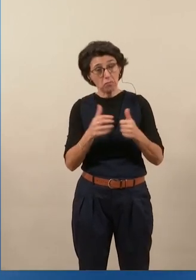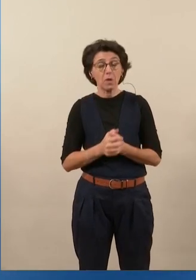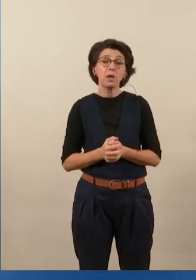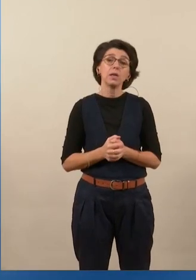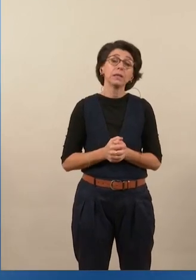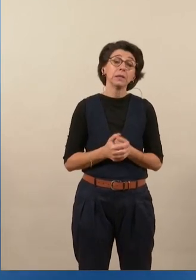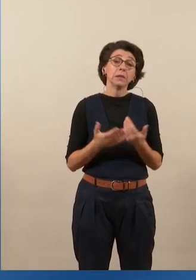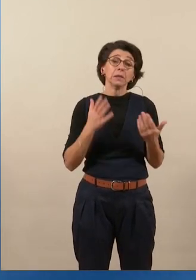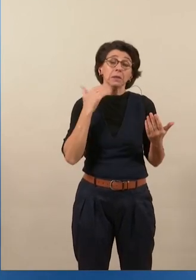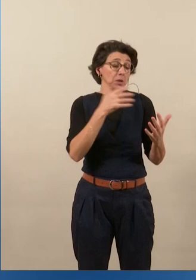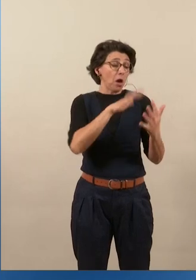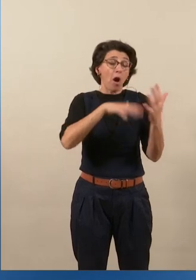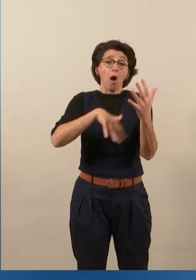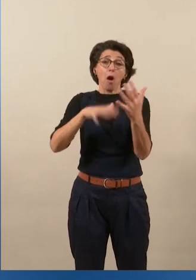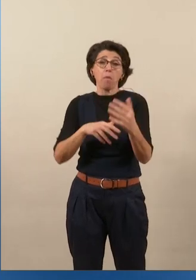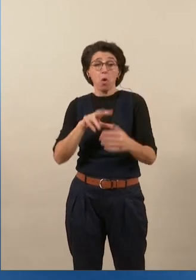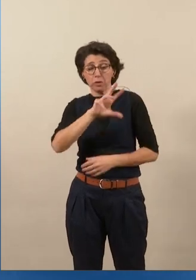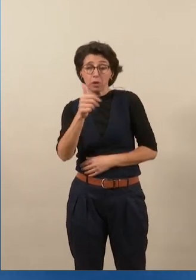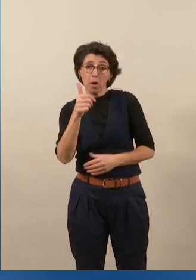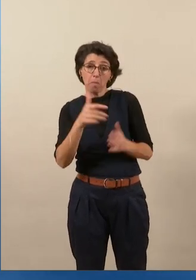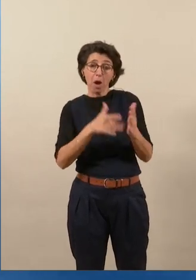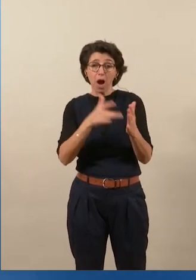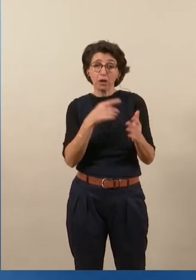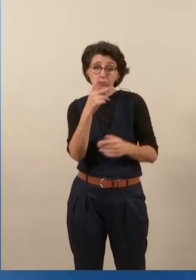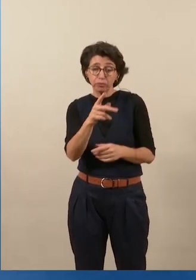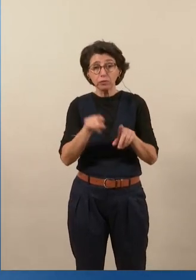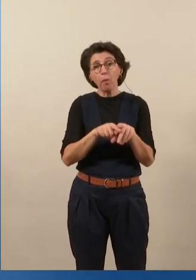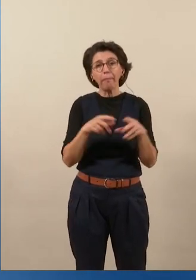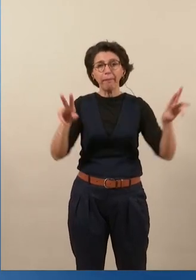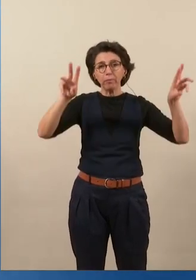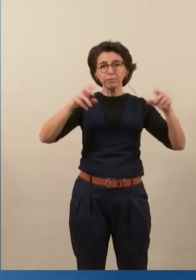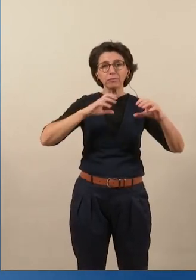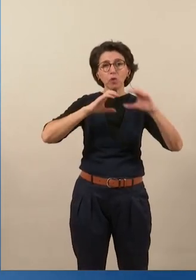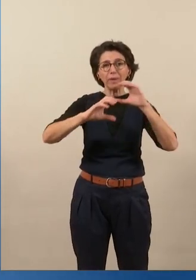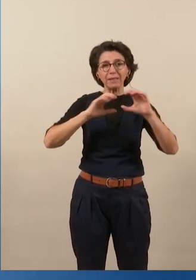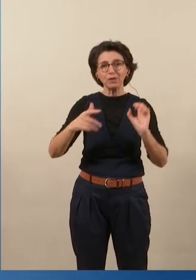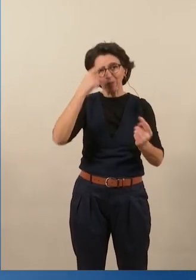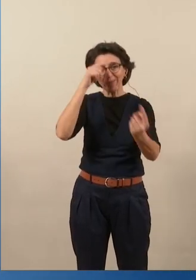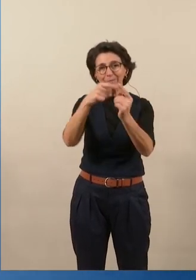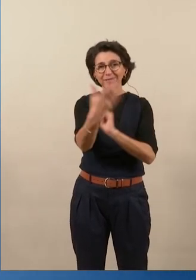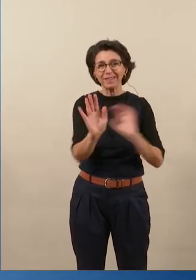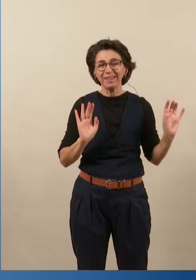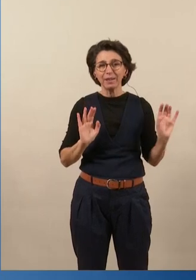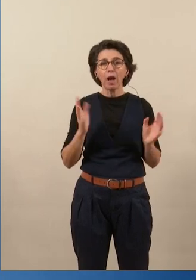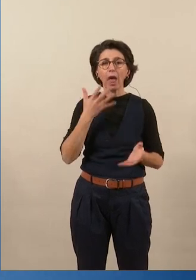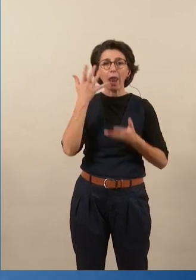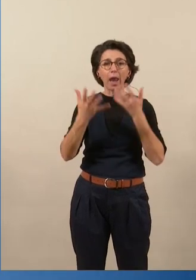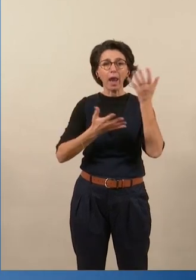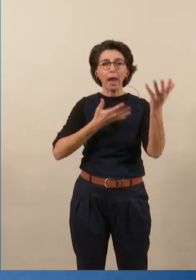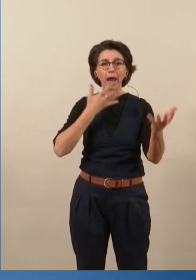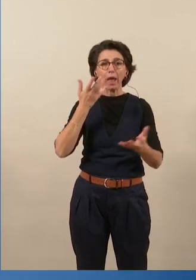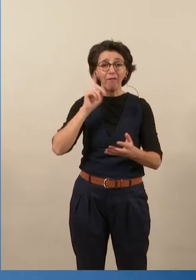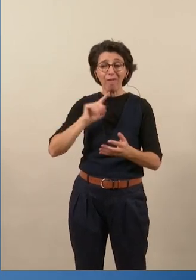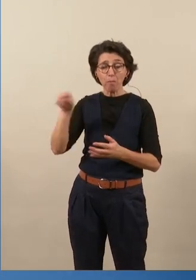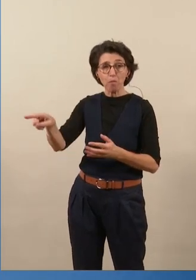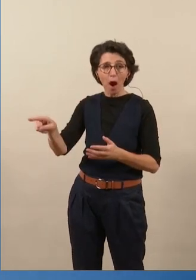pages et comme d'habitude un document de com avec du verbiage auquel les femmes n'ont rien à attendre car ce